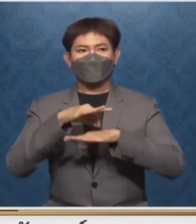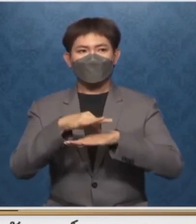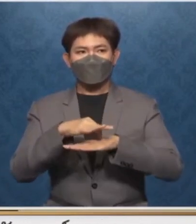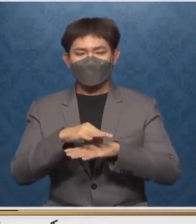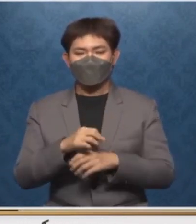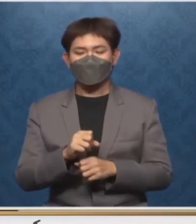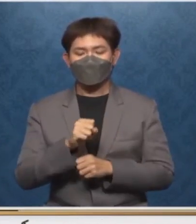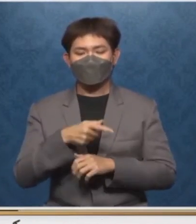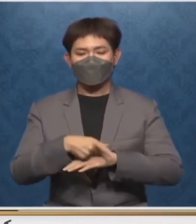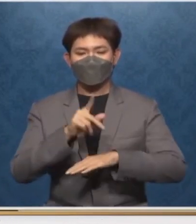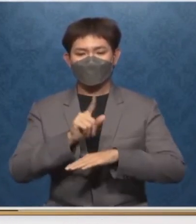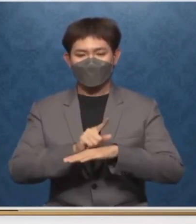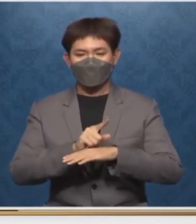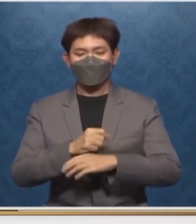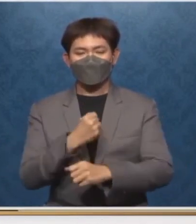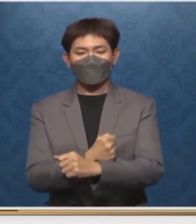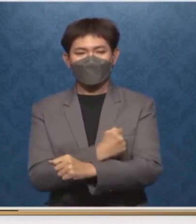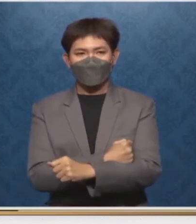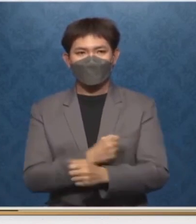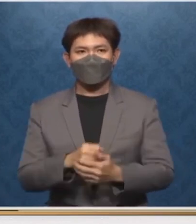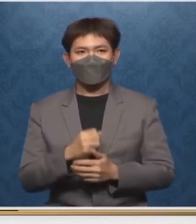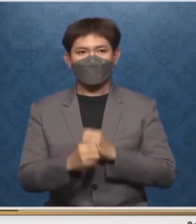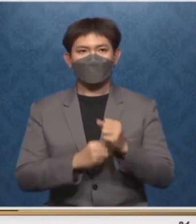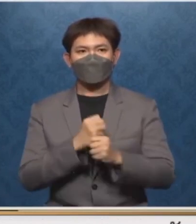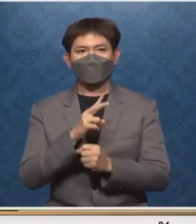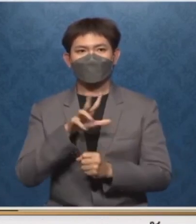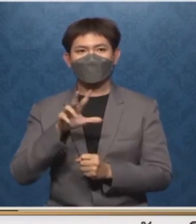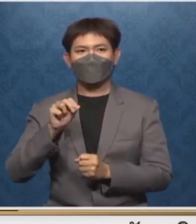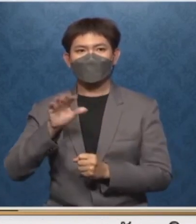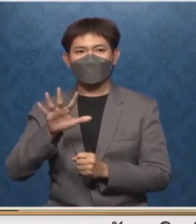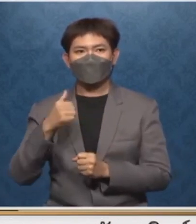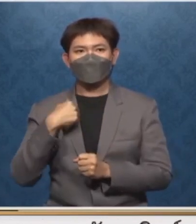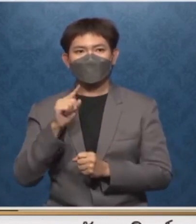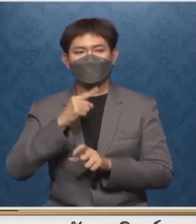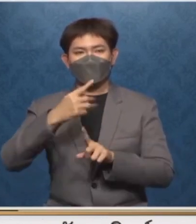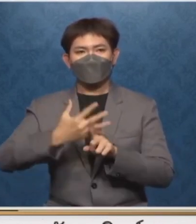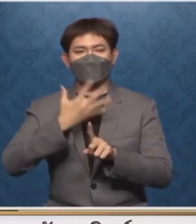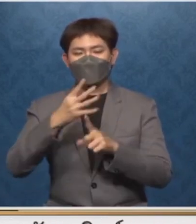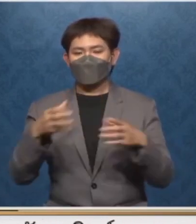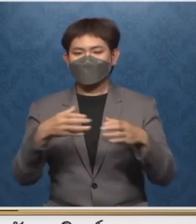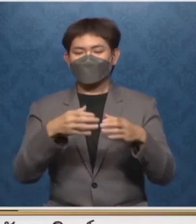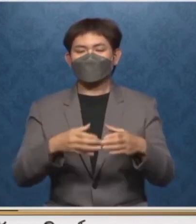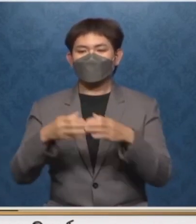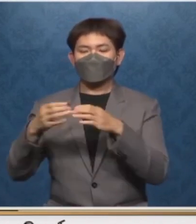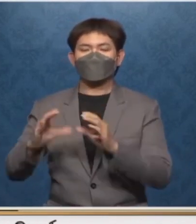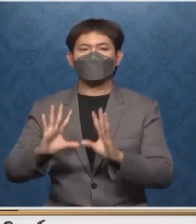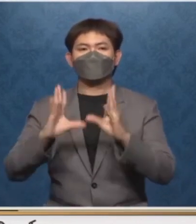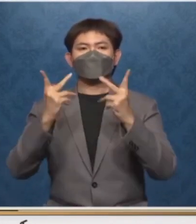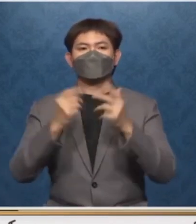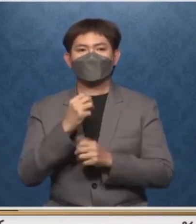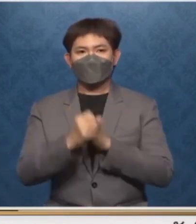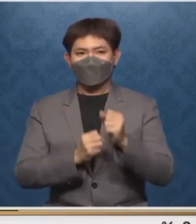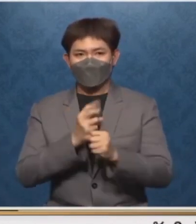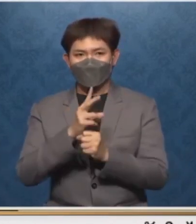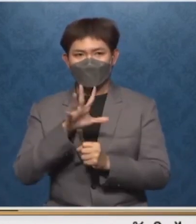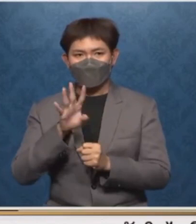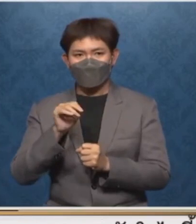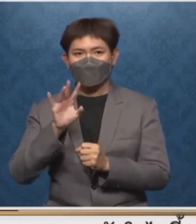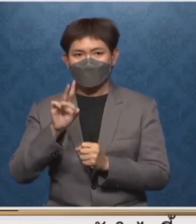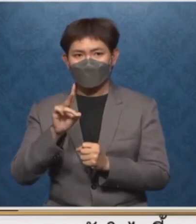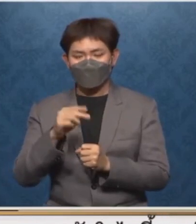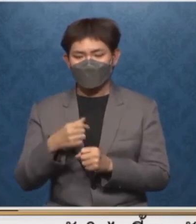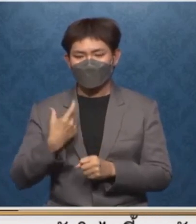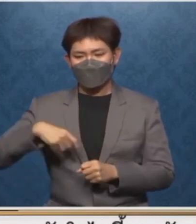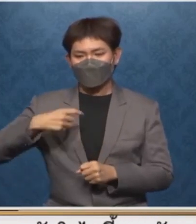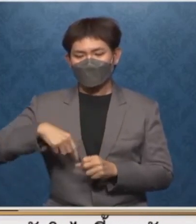แรงงาน2535นะคะพฤษภาธมินเป็นการหายไปทั้งกลุ่มค่ะ2547ทนายสมชายนีรภัยจิต